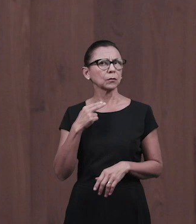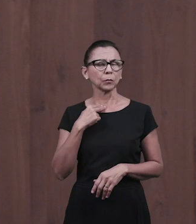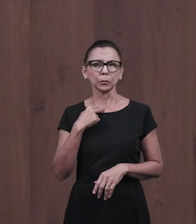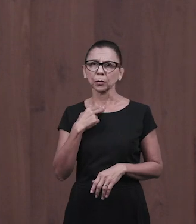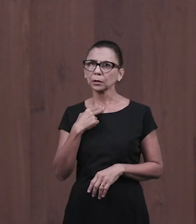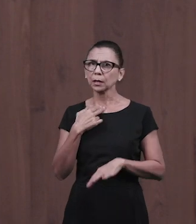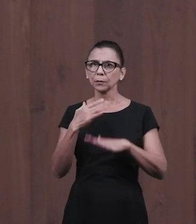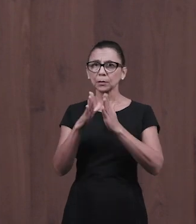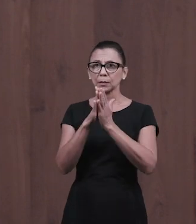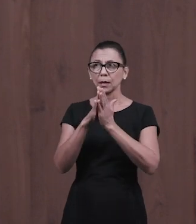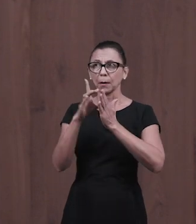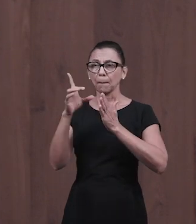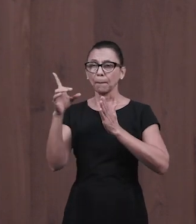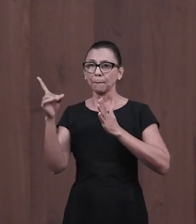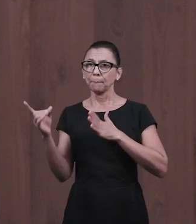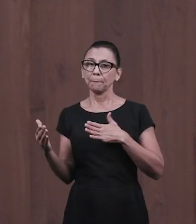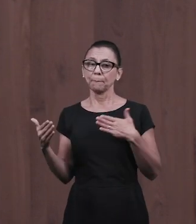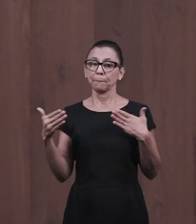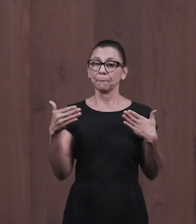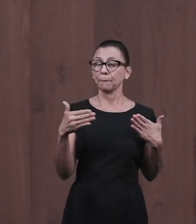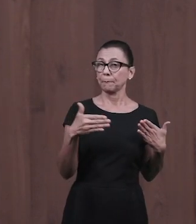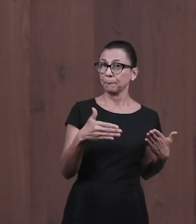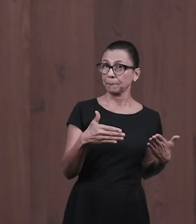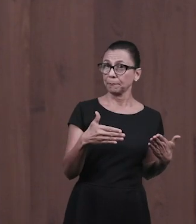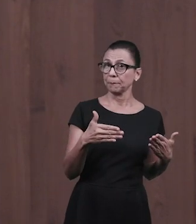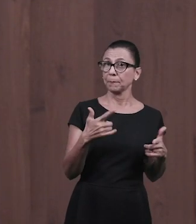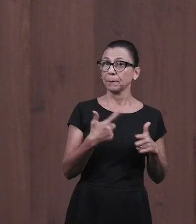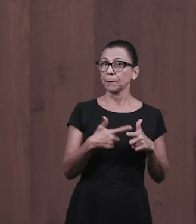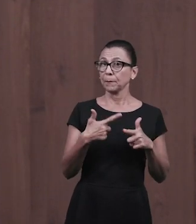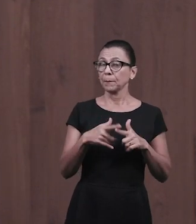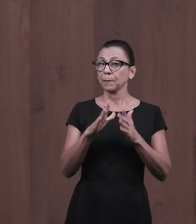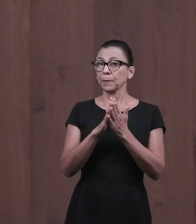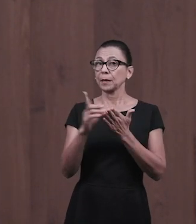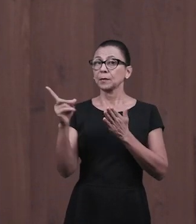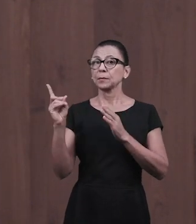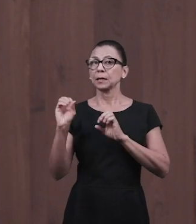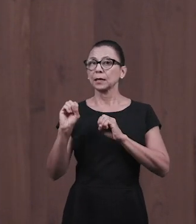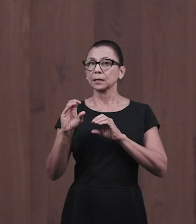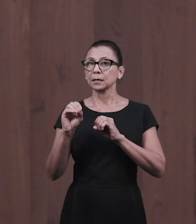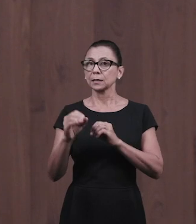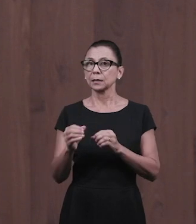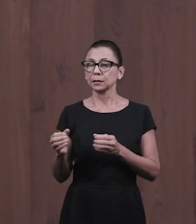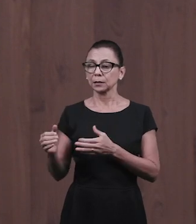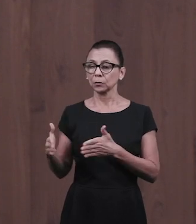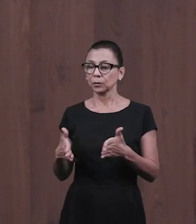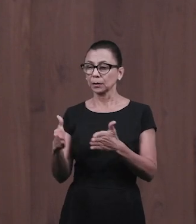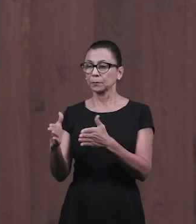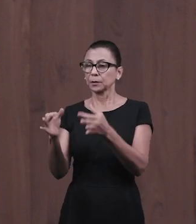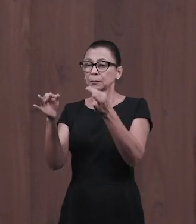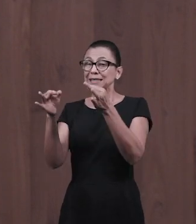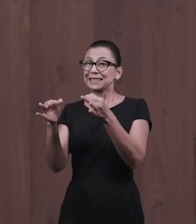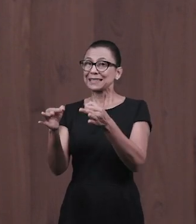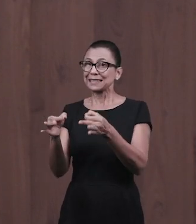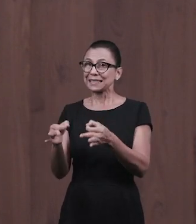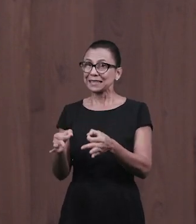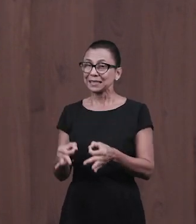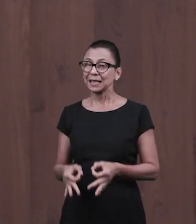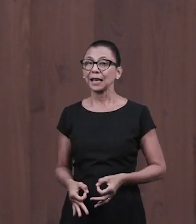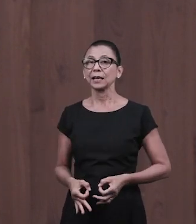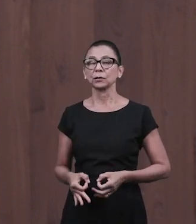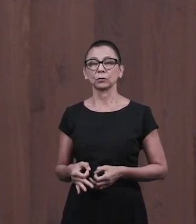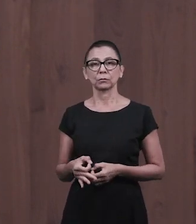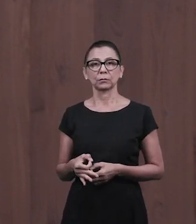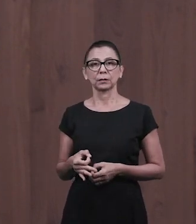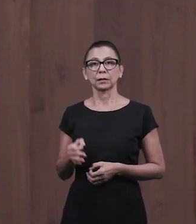parole de Dieu, car la parole nous enseigne le chemin correct à marcher. Et dans la marche vers